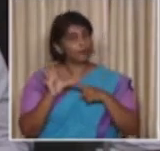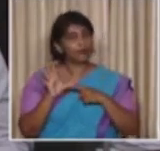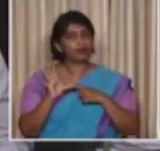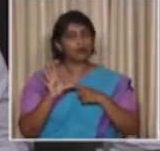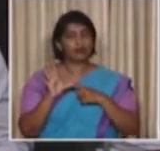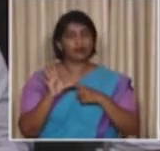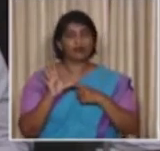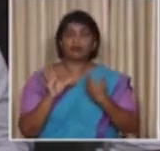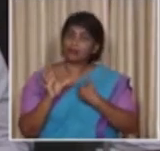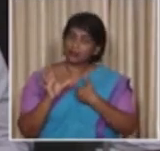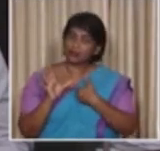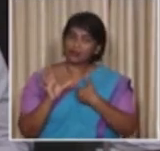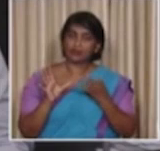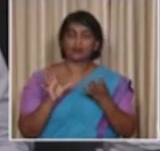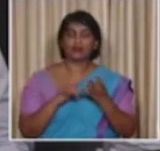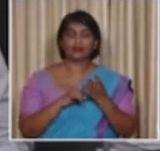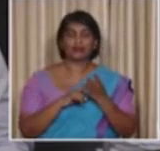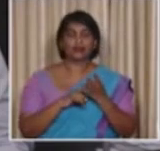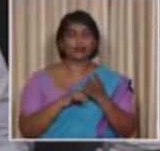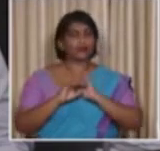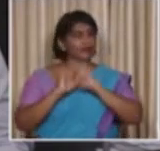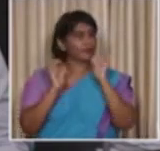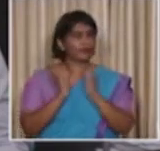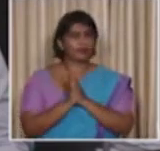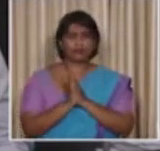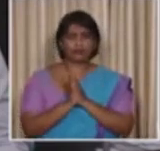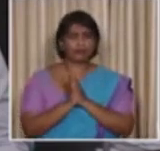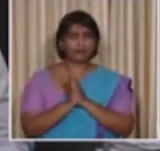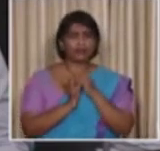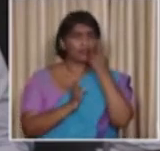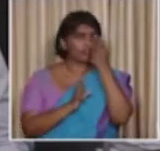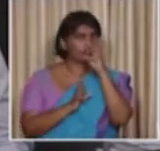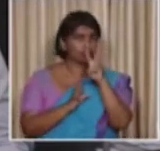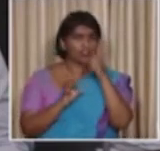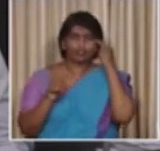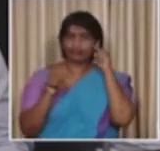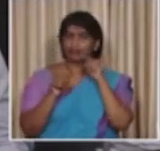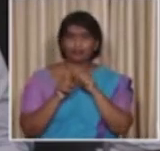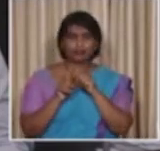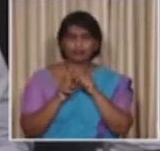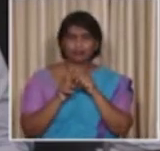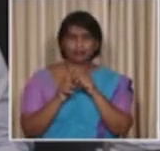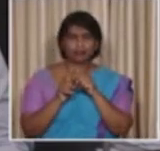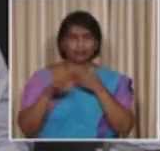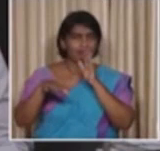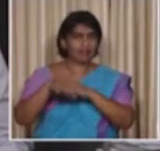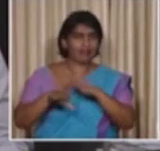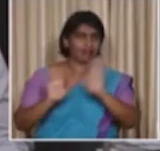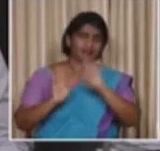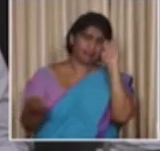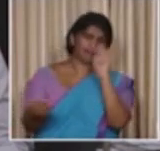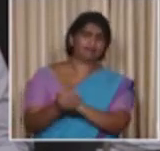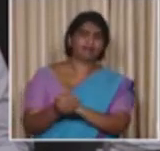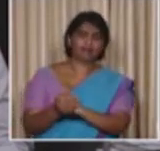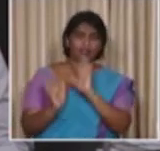මැතිතුමා මම ඊට පස්සේ මේ කිසිම කෙනෙක් මේ 13ට ඊට පස්සේ අත තියන්න ගියේ නැහැ.